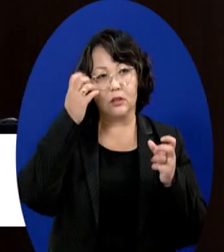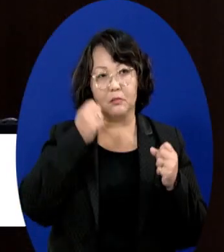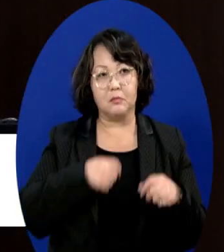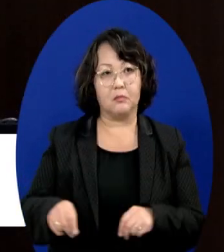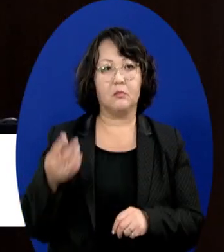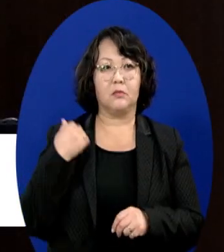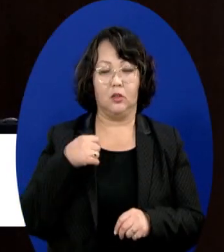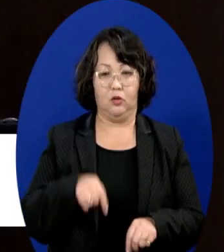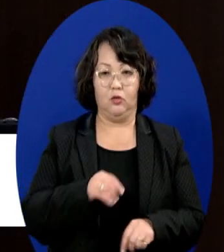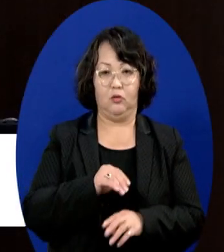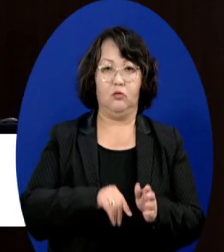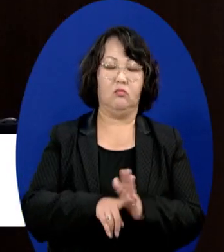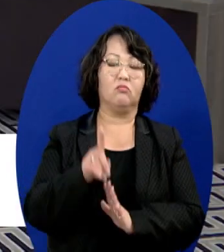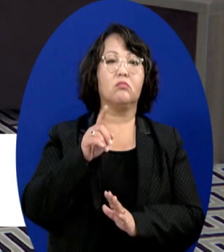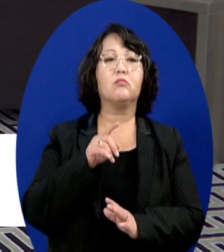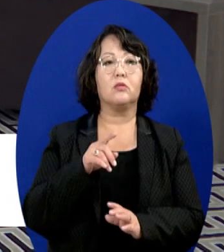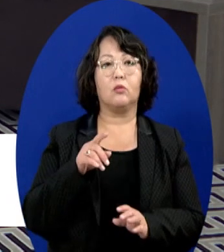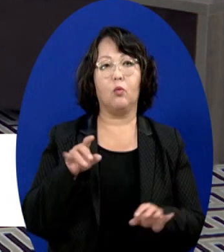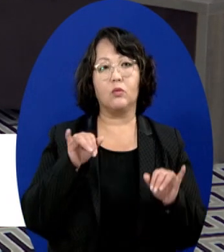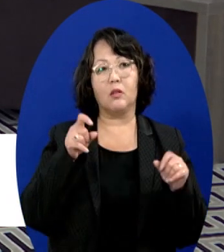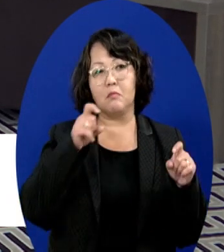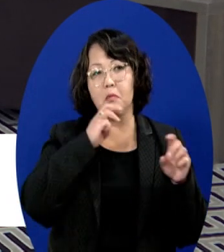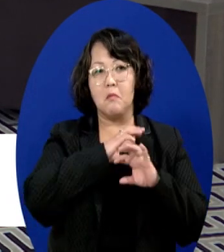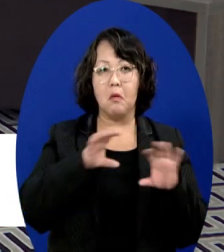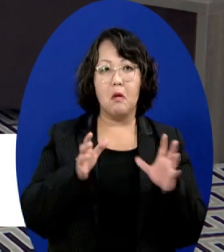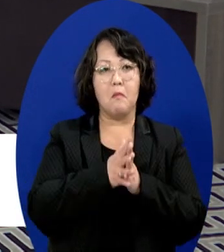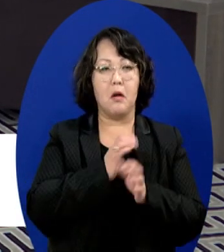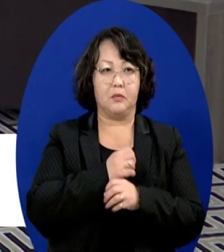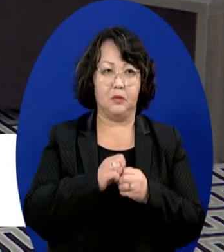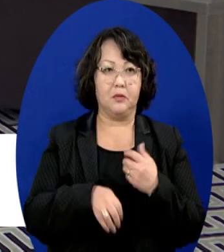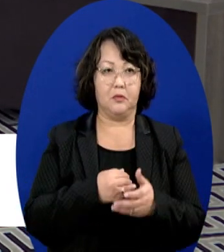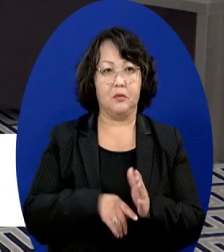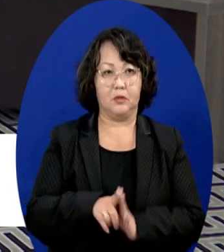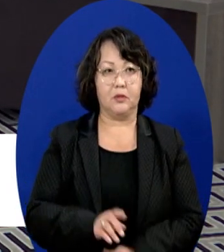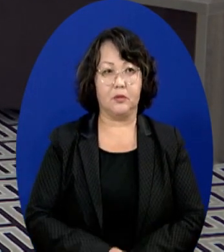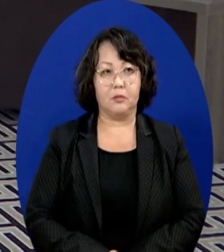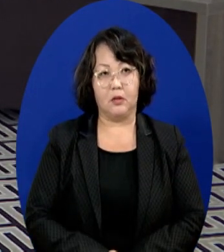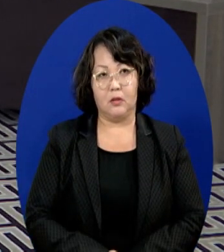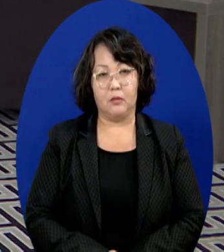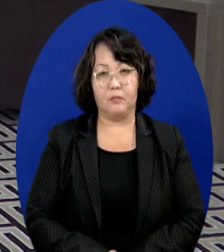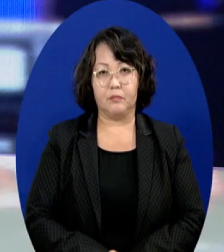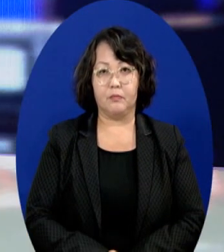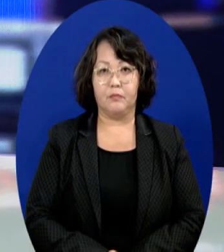байсан. Энэ өдрөөс эхлэн хоёр орны хэвлэл мэдээллийн байгууллагууд хамтран ажиллаж эхэлжээ.